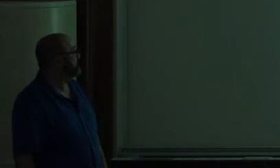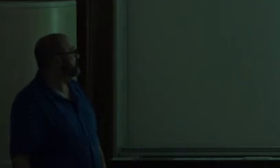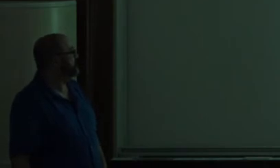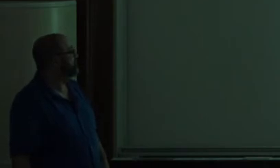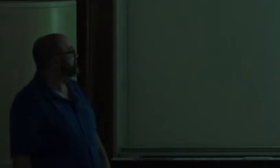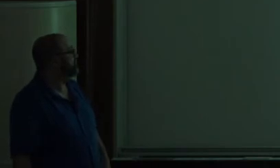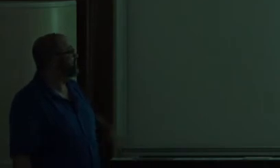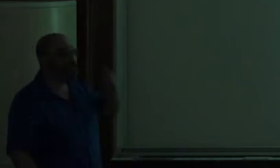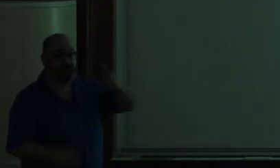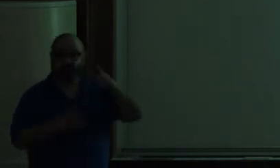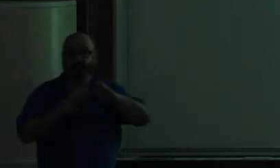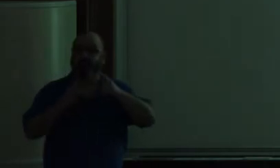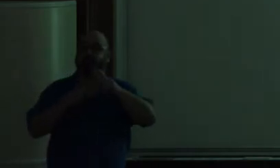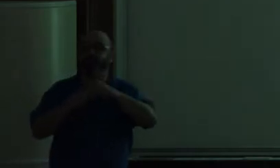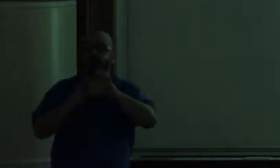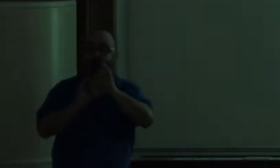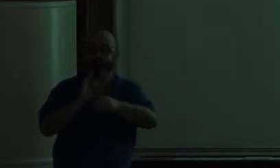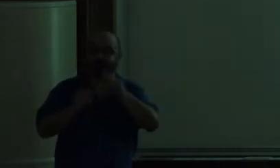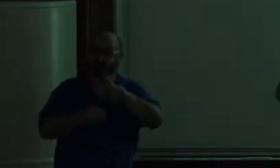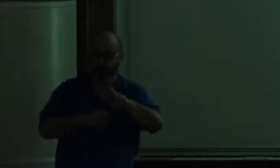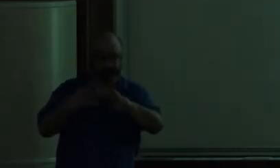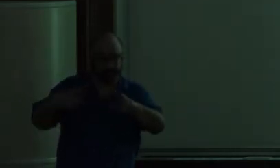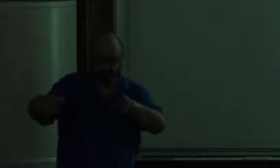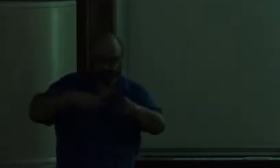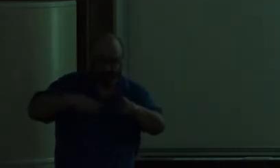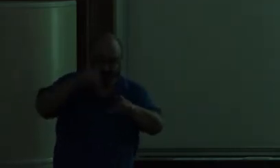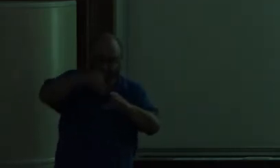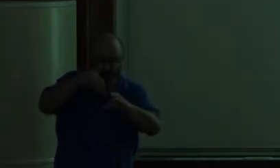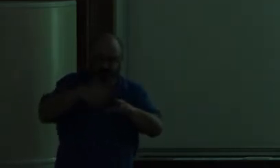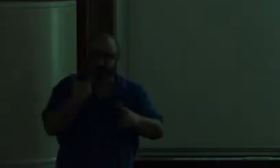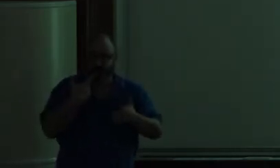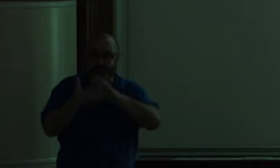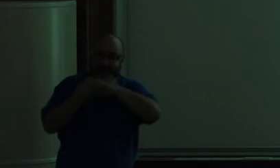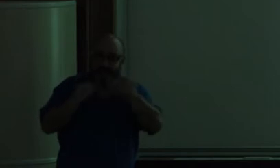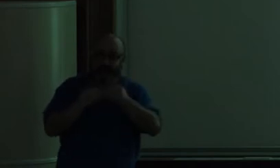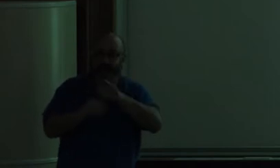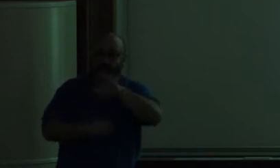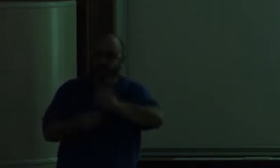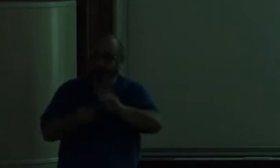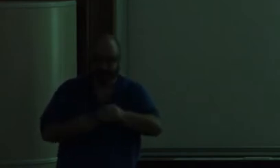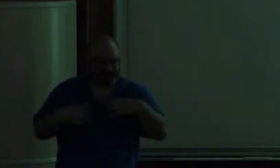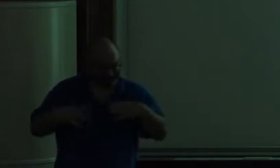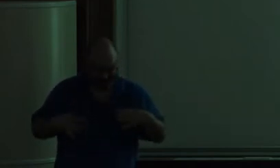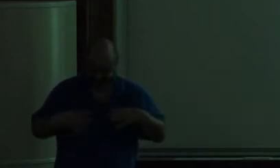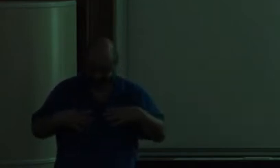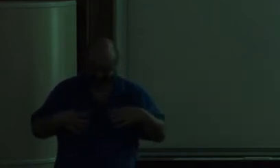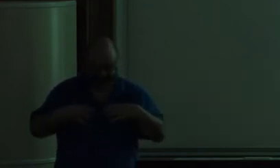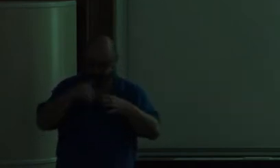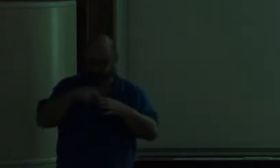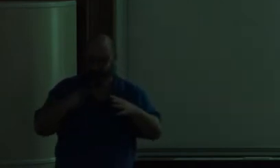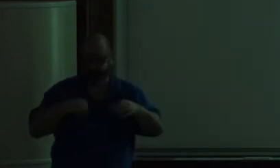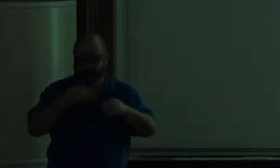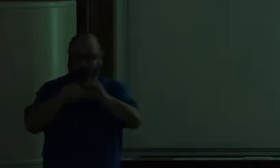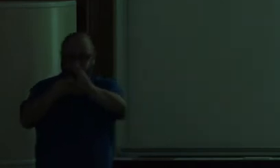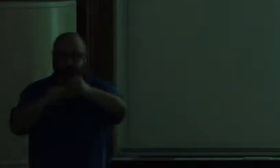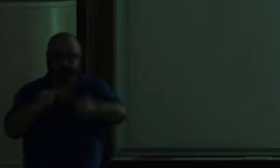for se tamponne le coquillard avec une patte d'astrakhan femelle de savoir quel est le type d'objet que vous avez à l'intérieur. Et ça, c'est